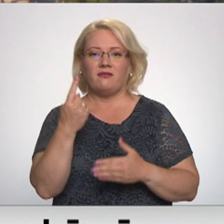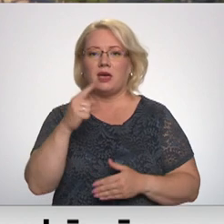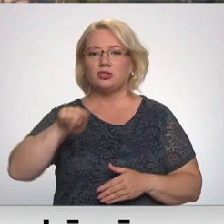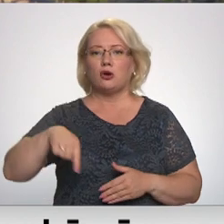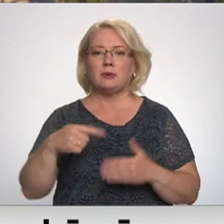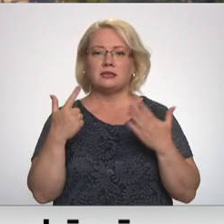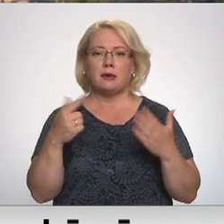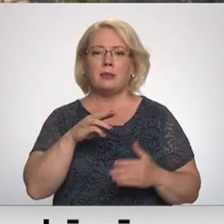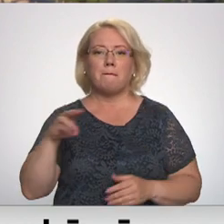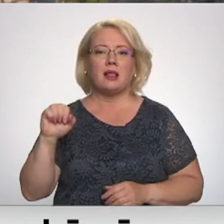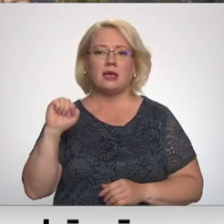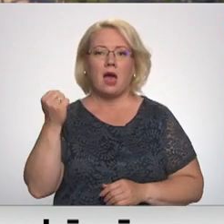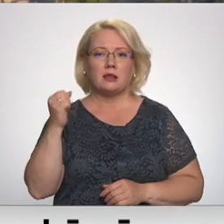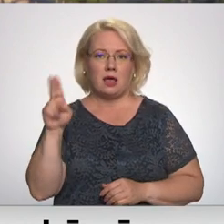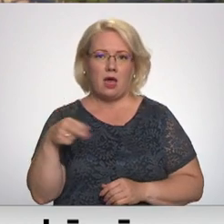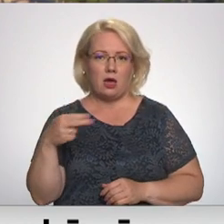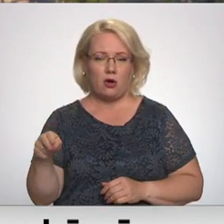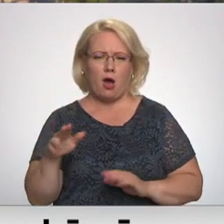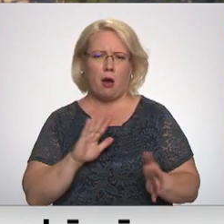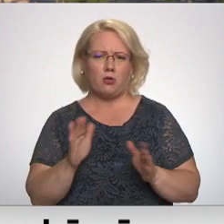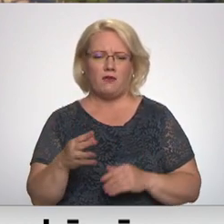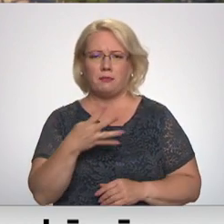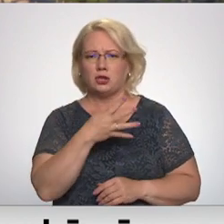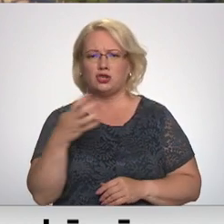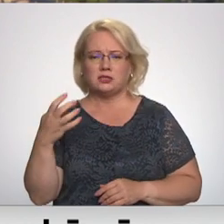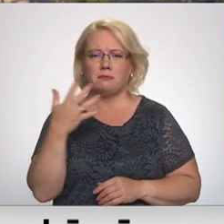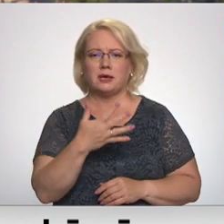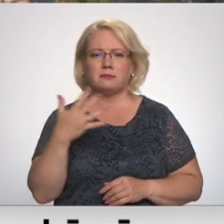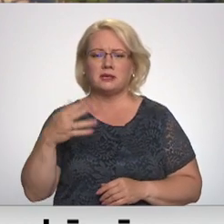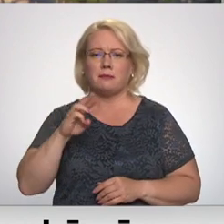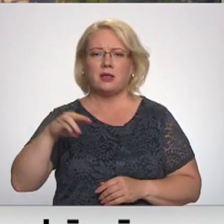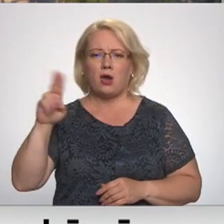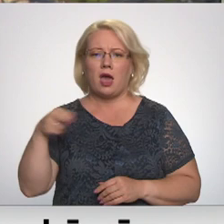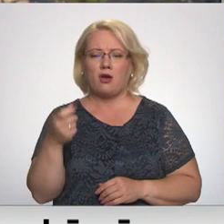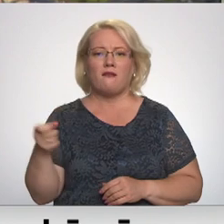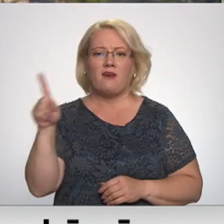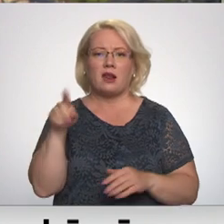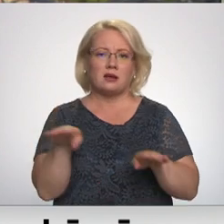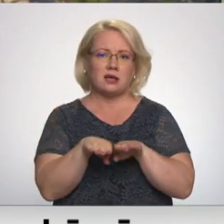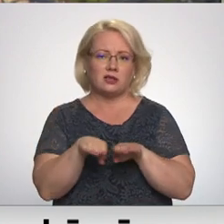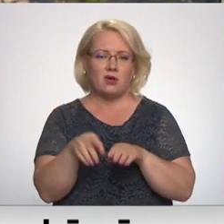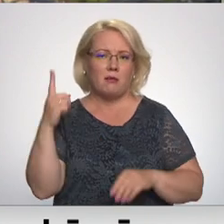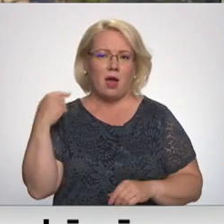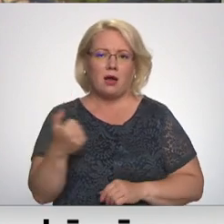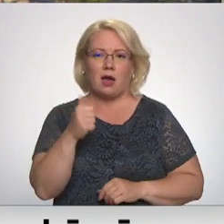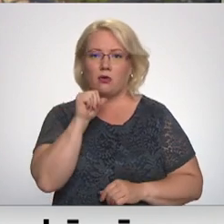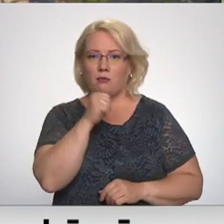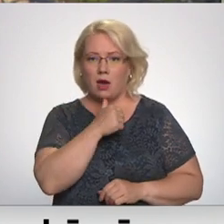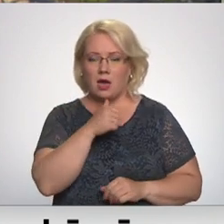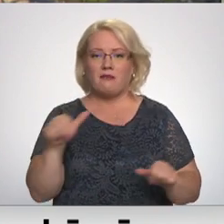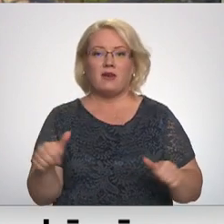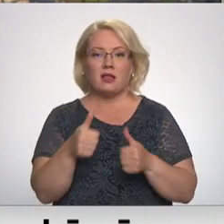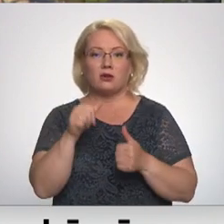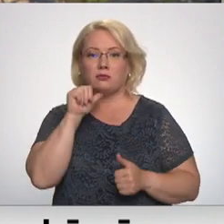1,7 miljārdi eiro. Tas ir aptuveni par 455 miljoniem eiro vairāk nekā pagājušā gada maijā. Vienlaikus